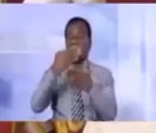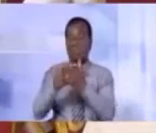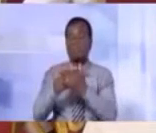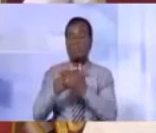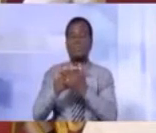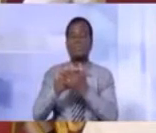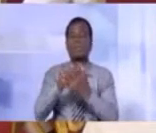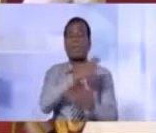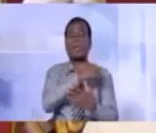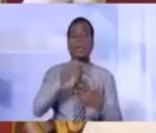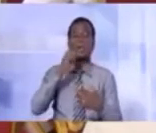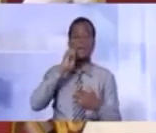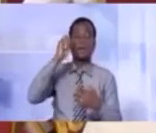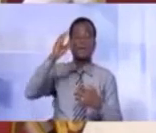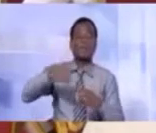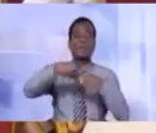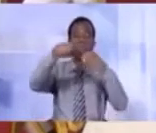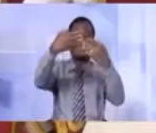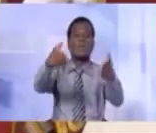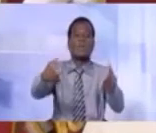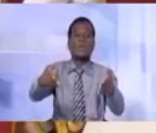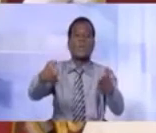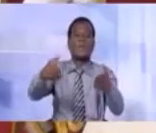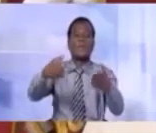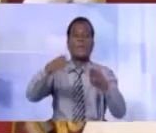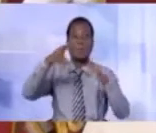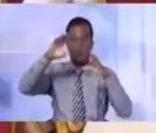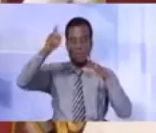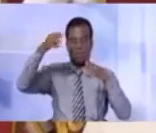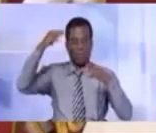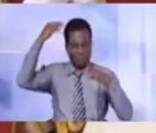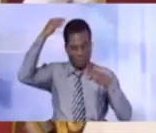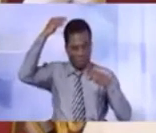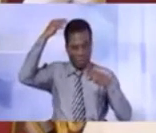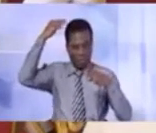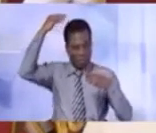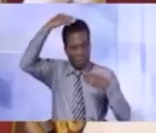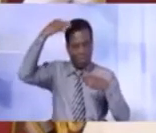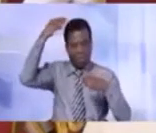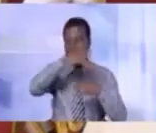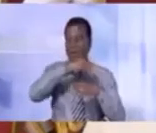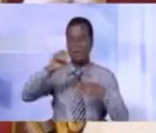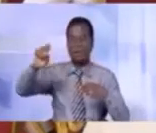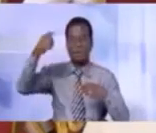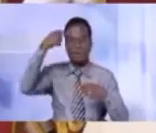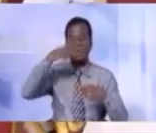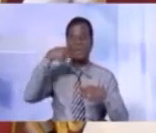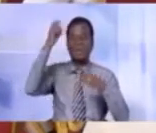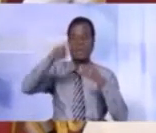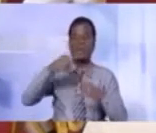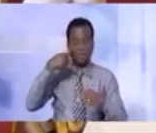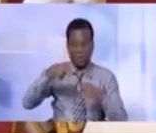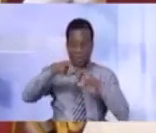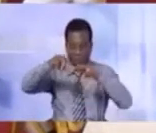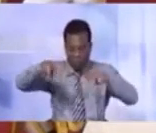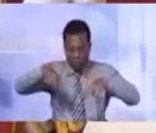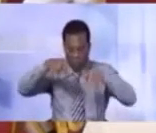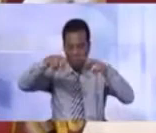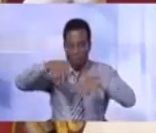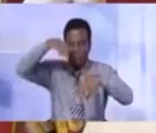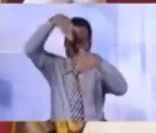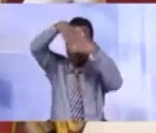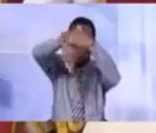et elles seront transmises au préfet ministre gouvernement qui devra les examiner en profondeur